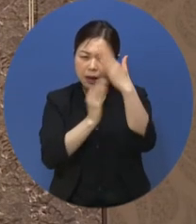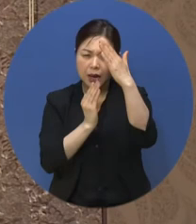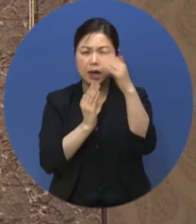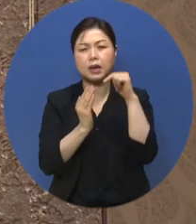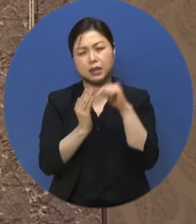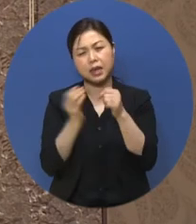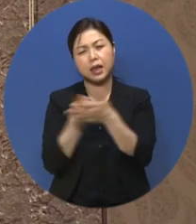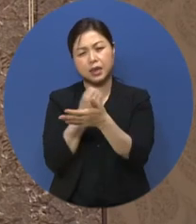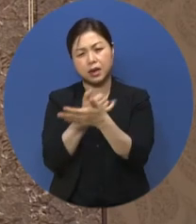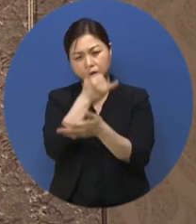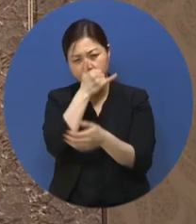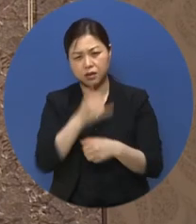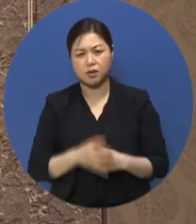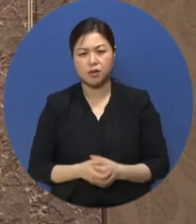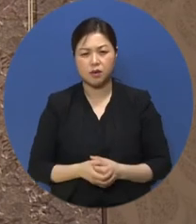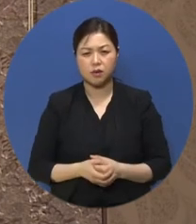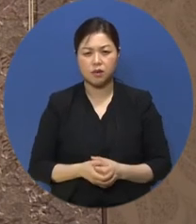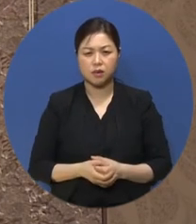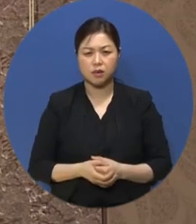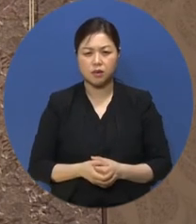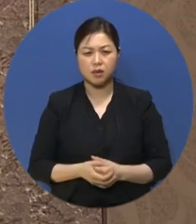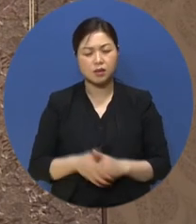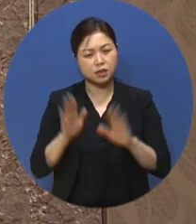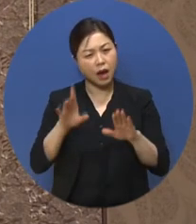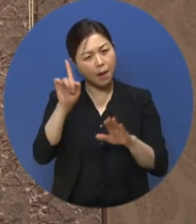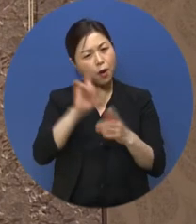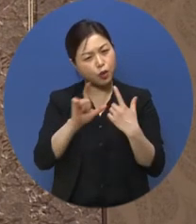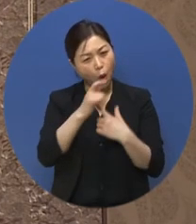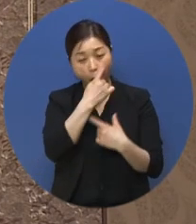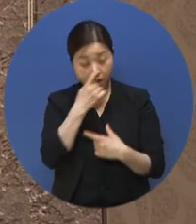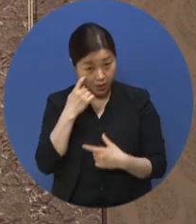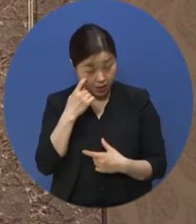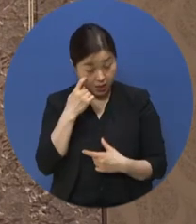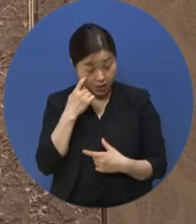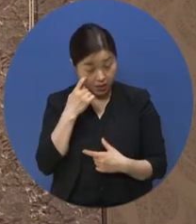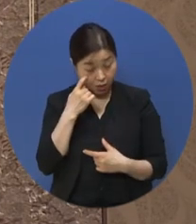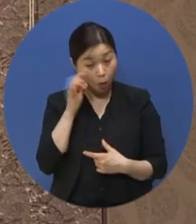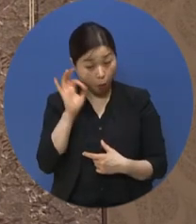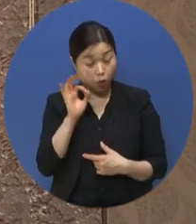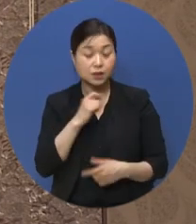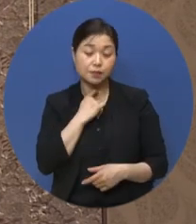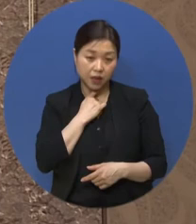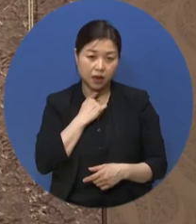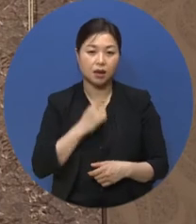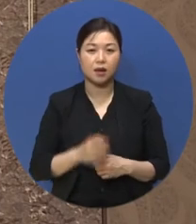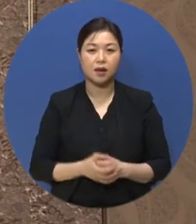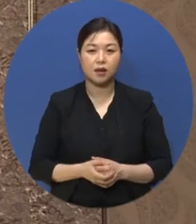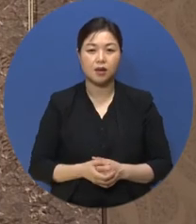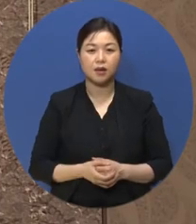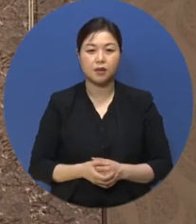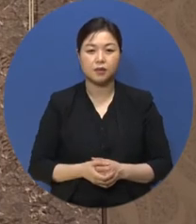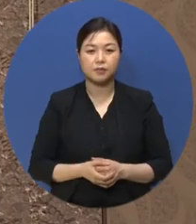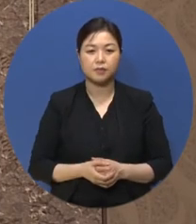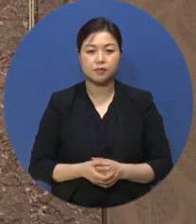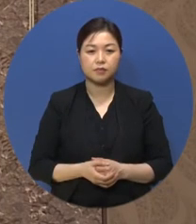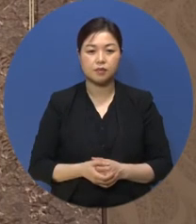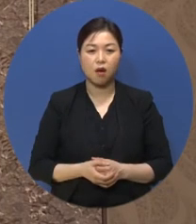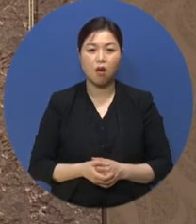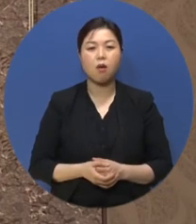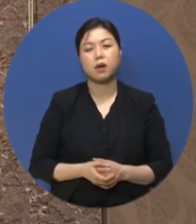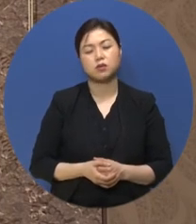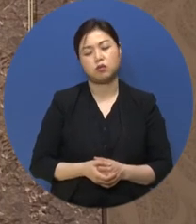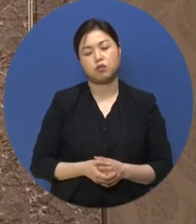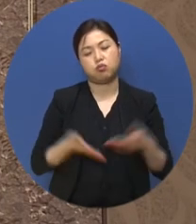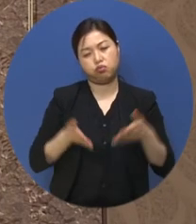제일 안타까운 것 같아요. 한번 다시 찍어 와서도 한번 이번을 계기로 네네. 한번 확인 좀 해보고 싶어요. 네. 워낙에 저출산